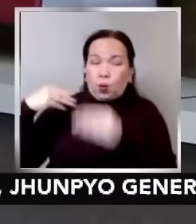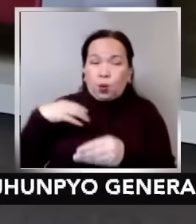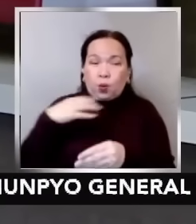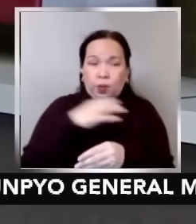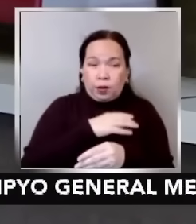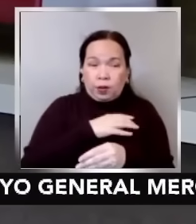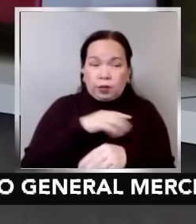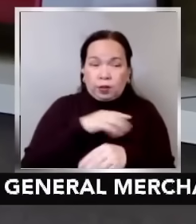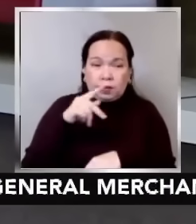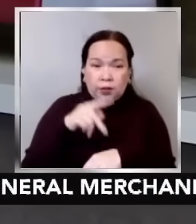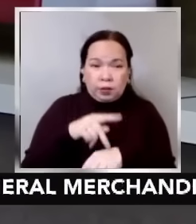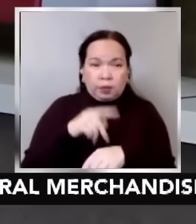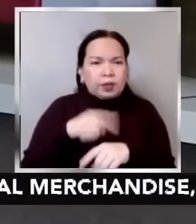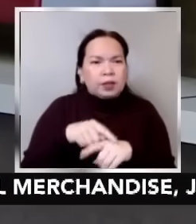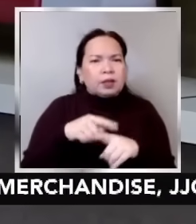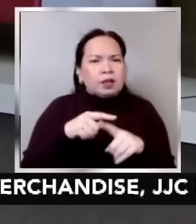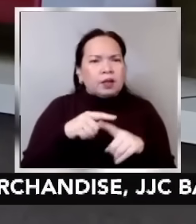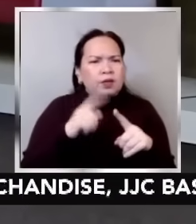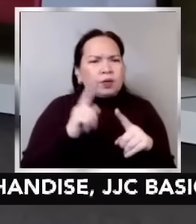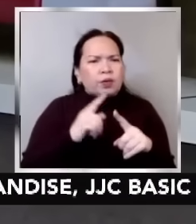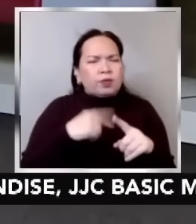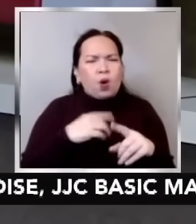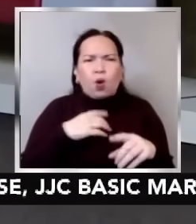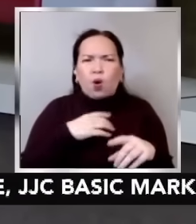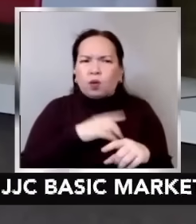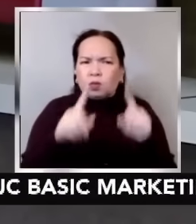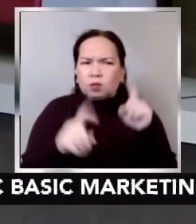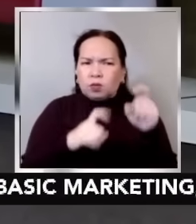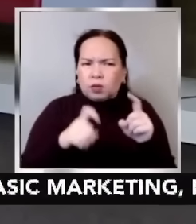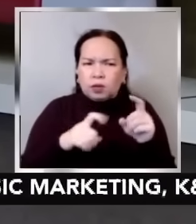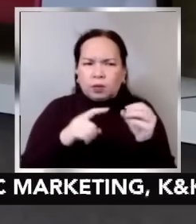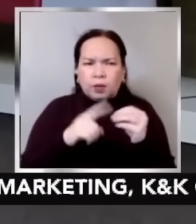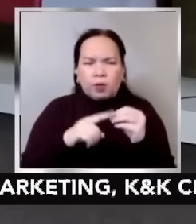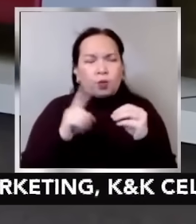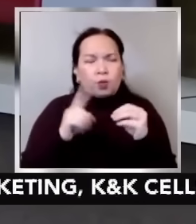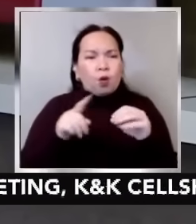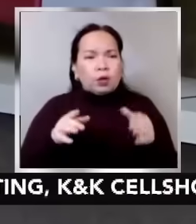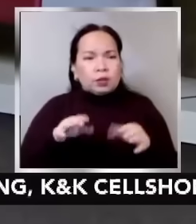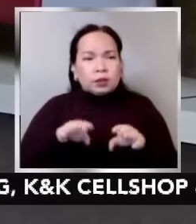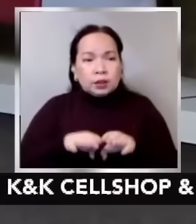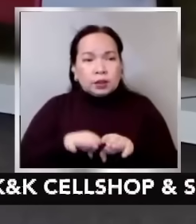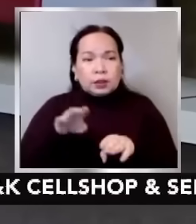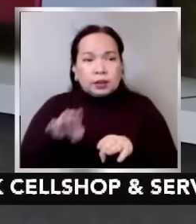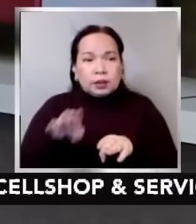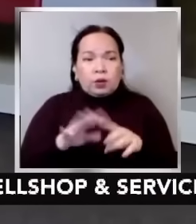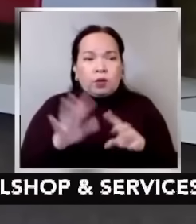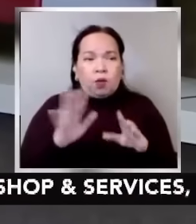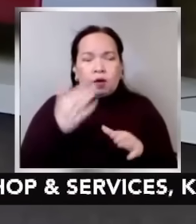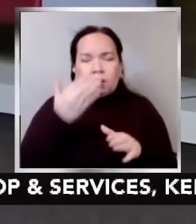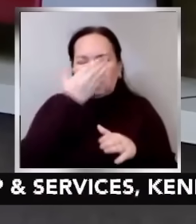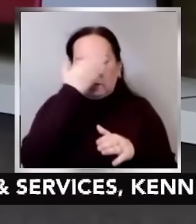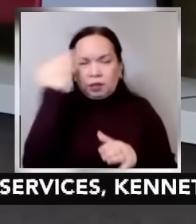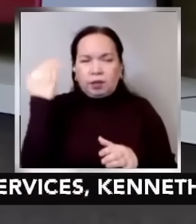may mga isyung tinanong ang mga kongresista kabilang ang mga hakbang para hindi mabura ang kasaysayan.